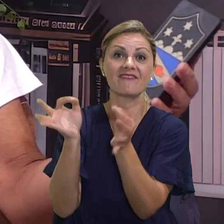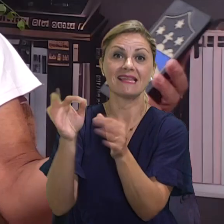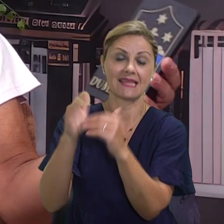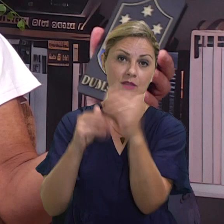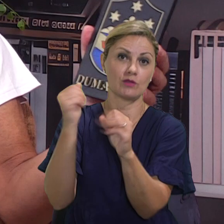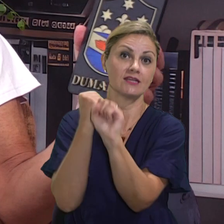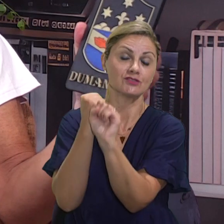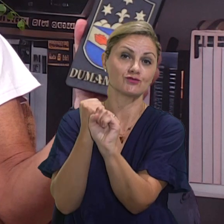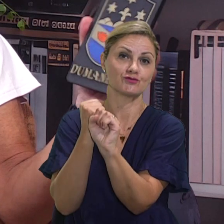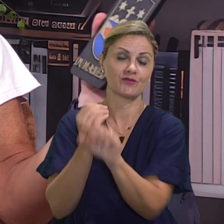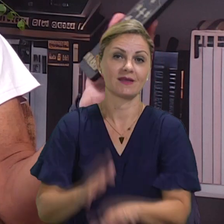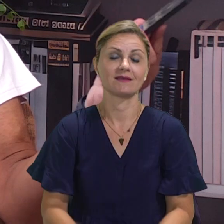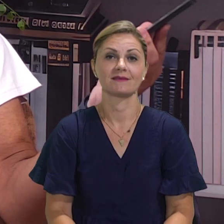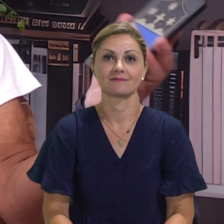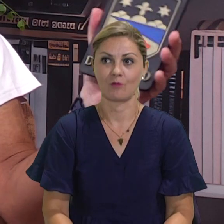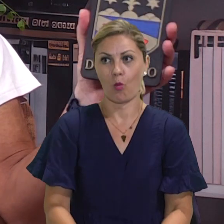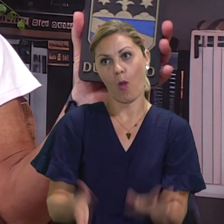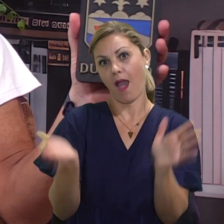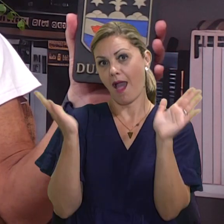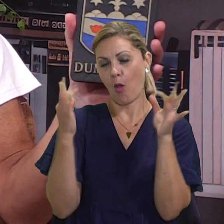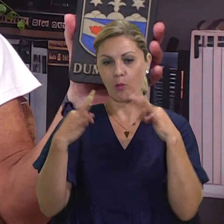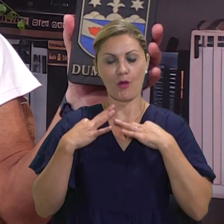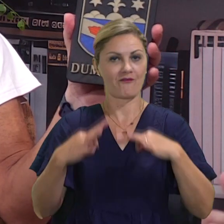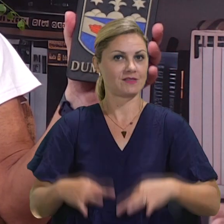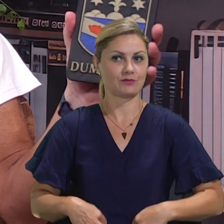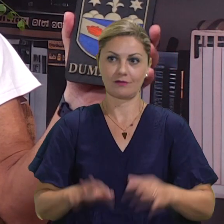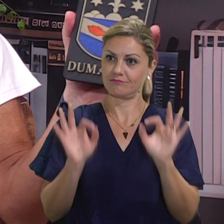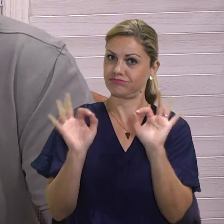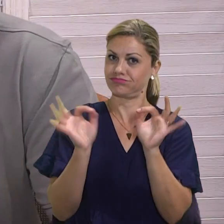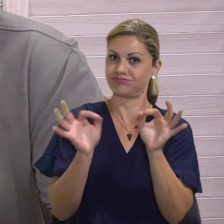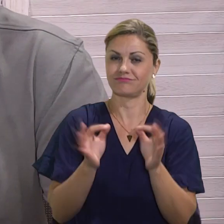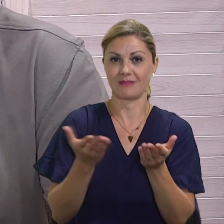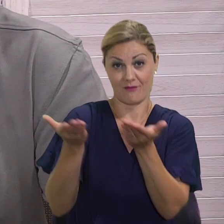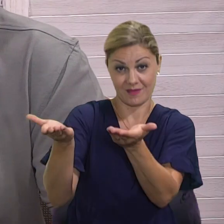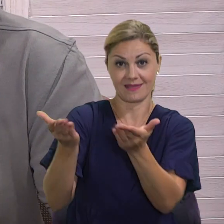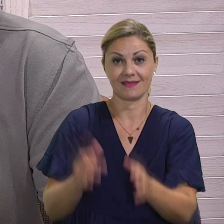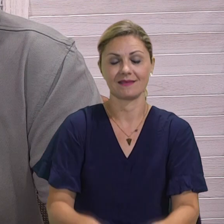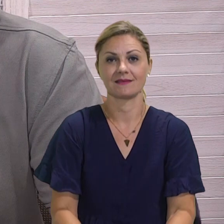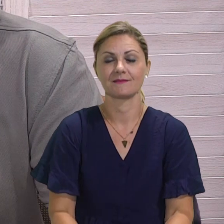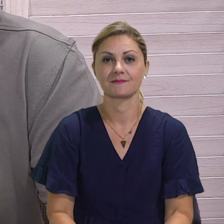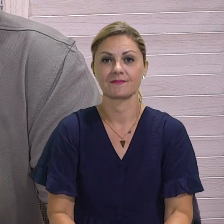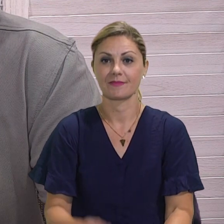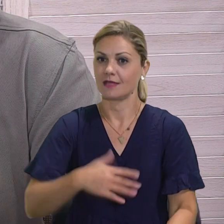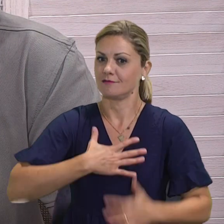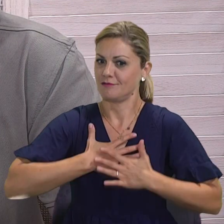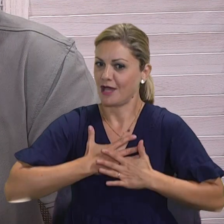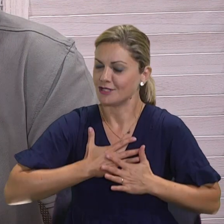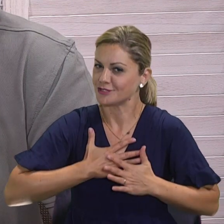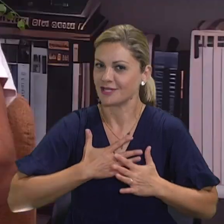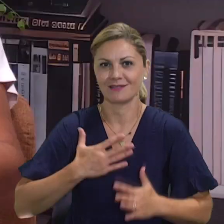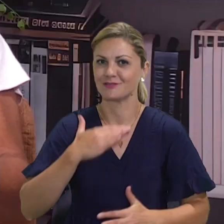jeli, te neke grbove i onda imati u... I izgleda stvarno profesionalno. Jeba, mislim, pazite,